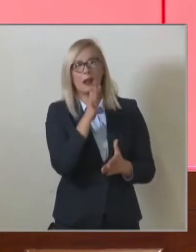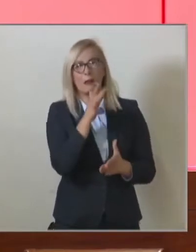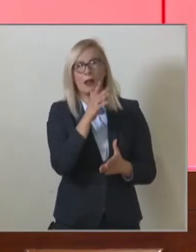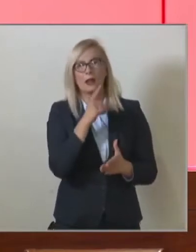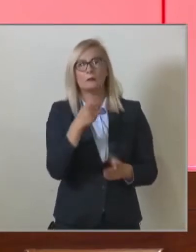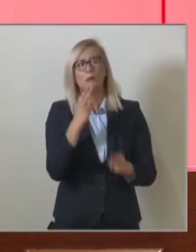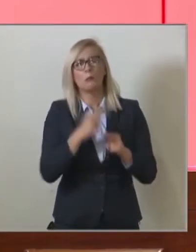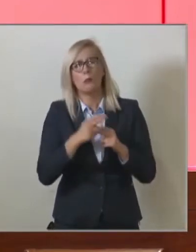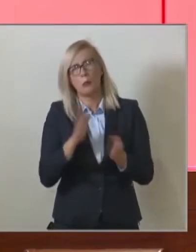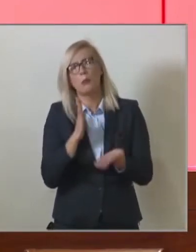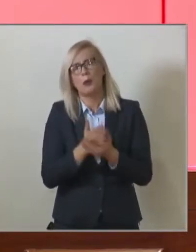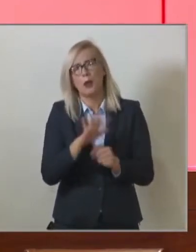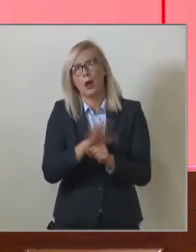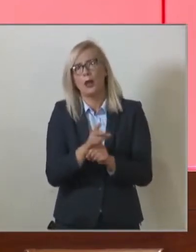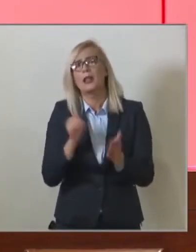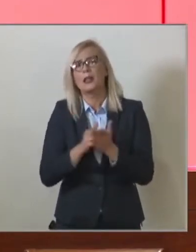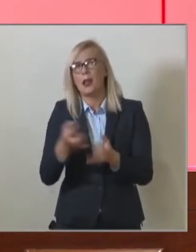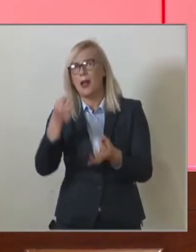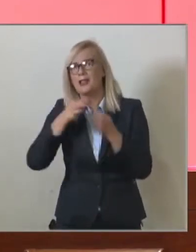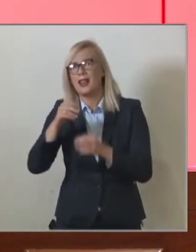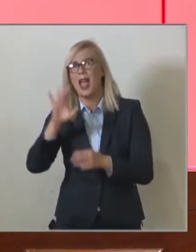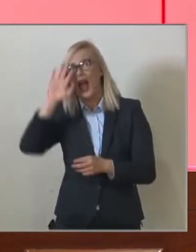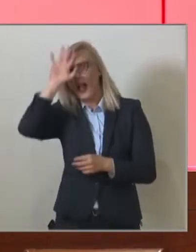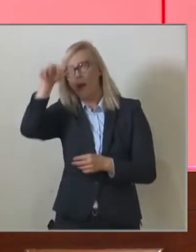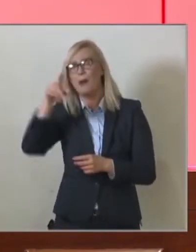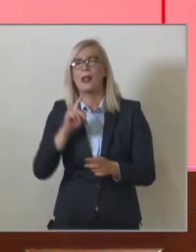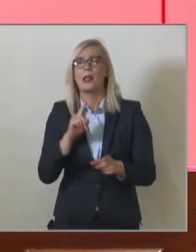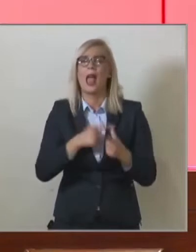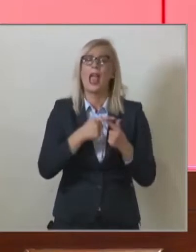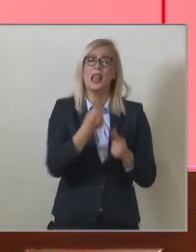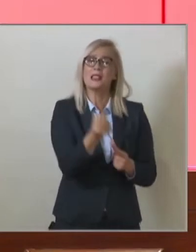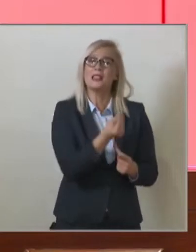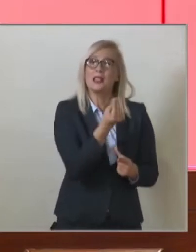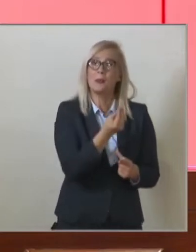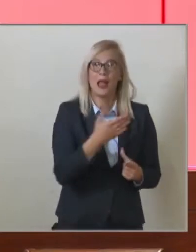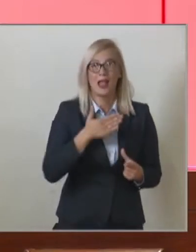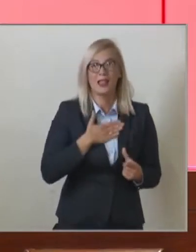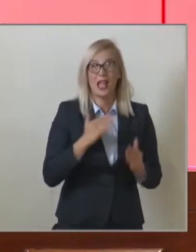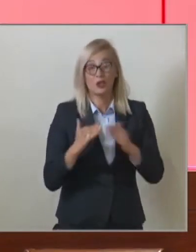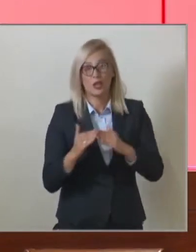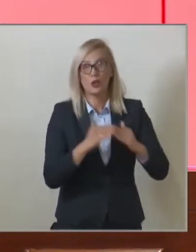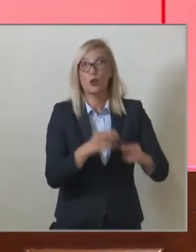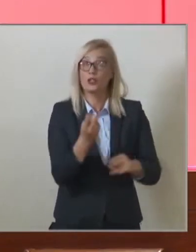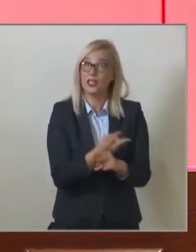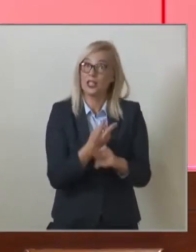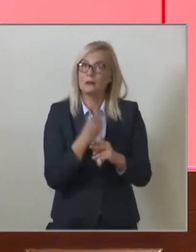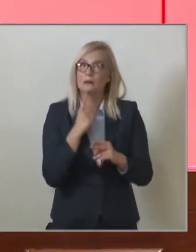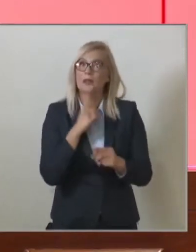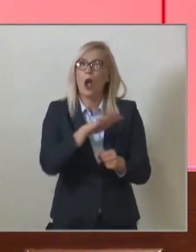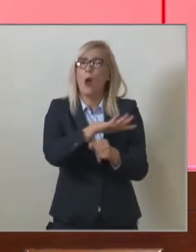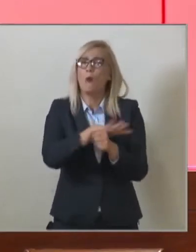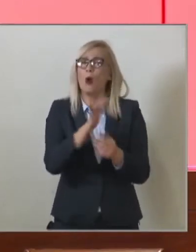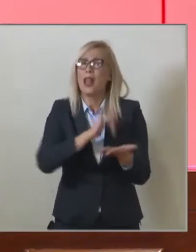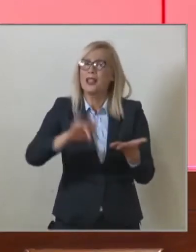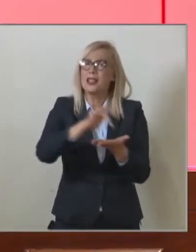Nëse ndonjë shtet si Maqedonisë së Veriut së muret dhe do të duhet të shërohet në Serbi ose Shqipëri, atëherë shtetet tona fqinje do të mbulojnë shpenzimet e trajtimit